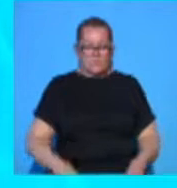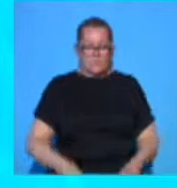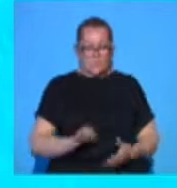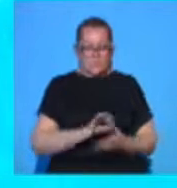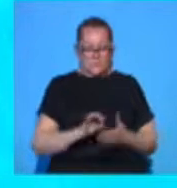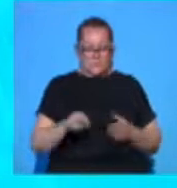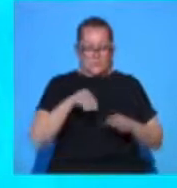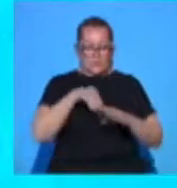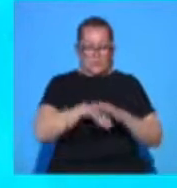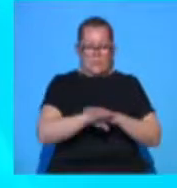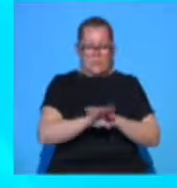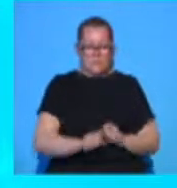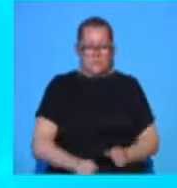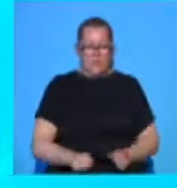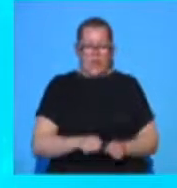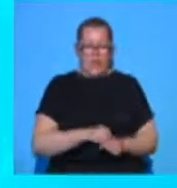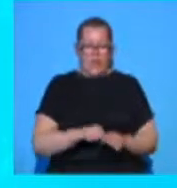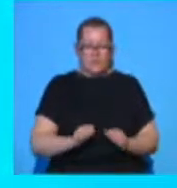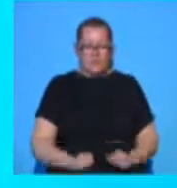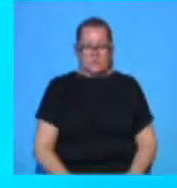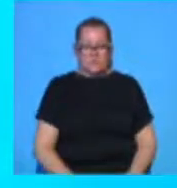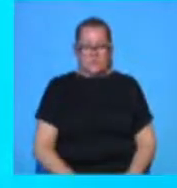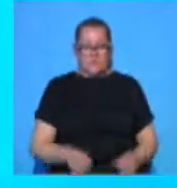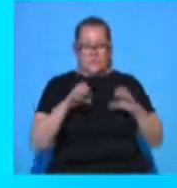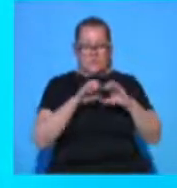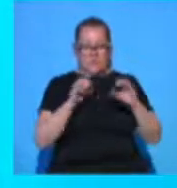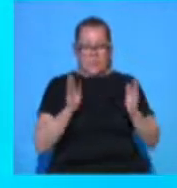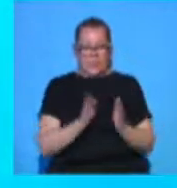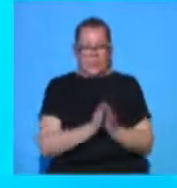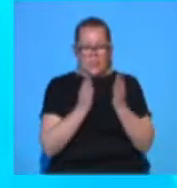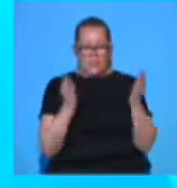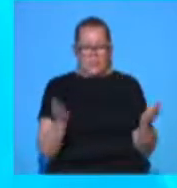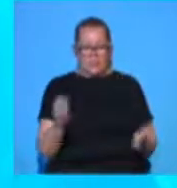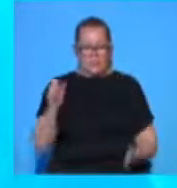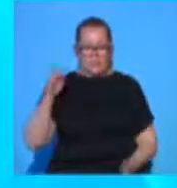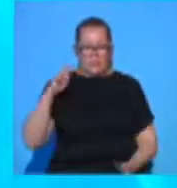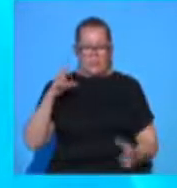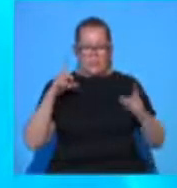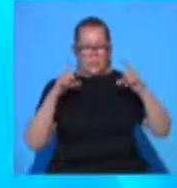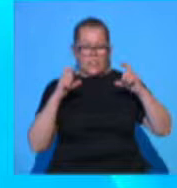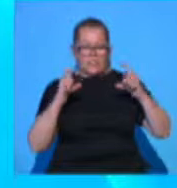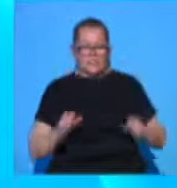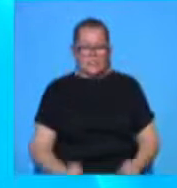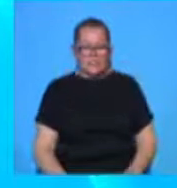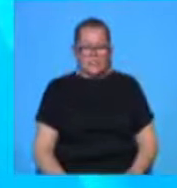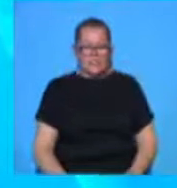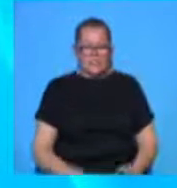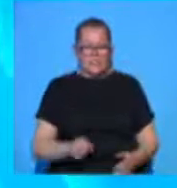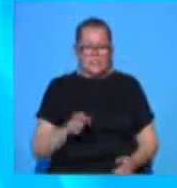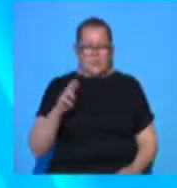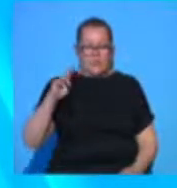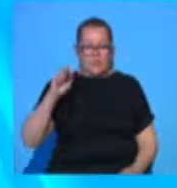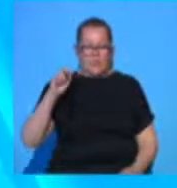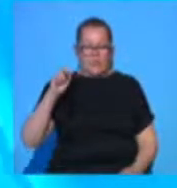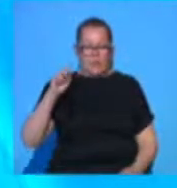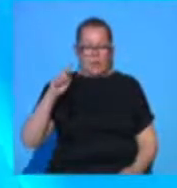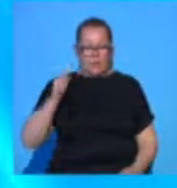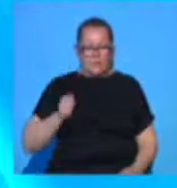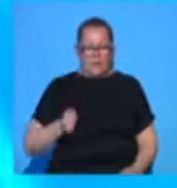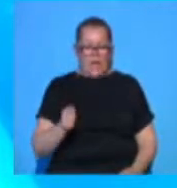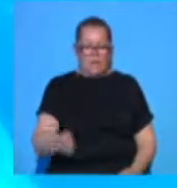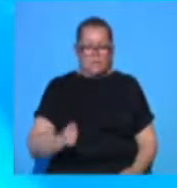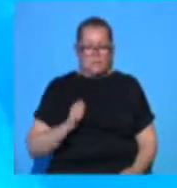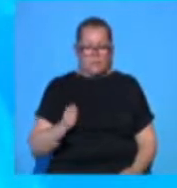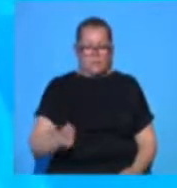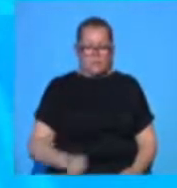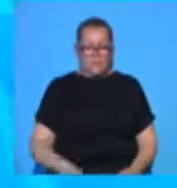mesaje care îndeamnă la economisire. Sunt expuse și cărți poștale ilustrate, una dintre ele având și rol de poliță de